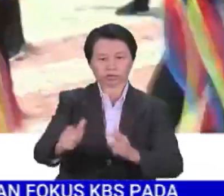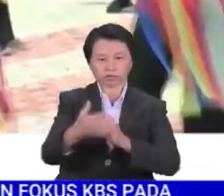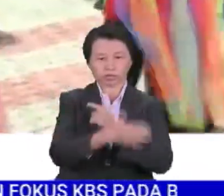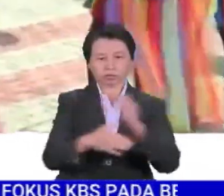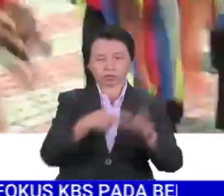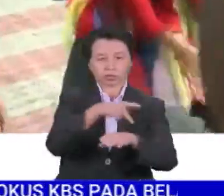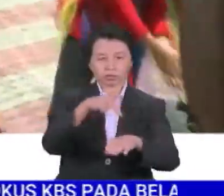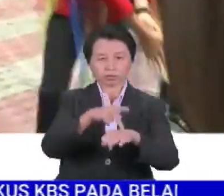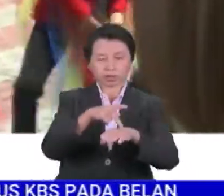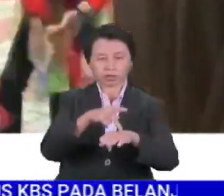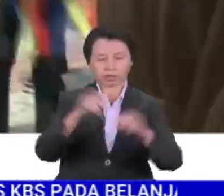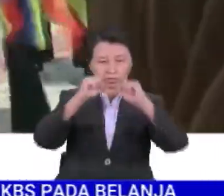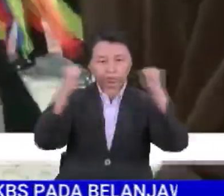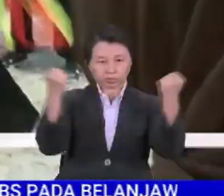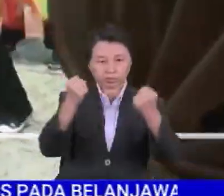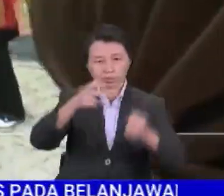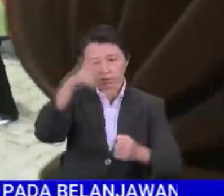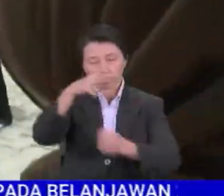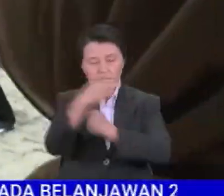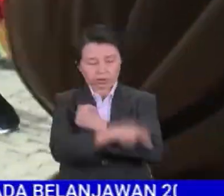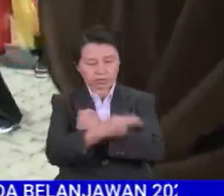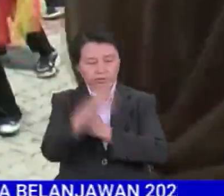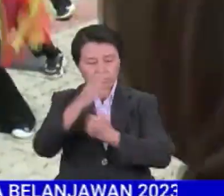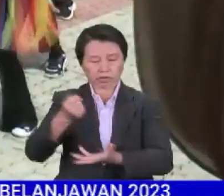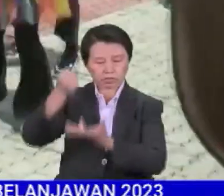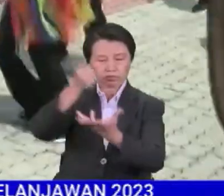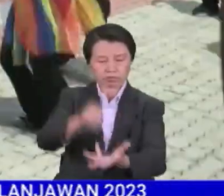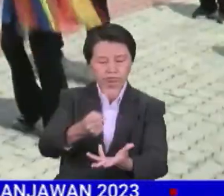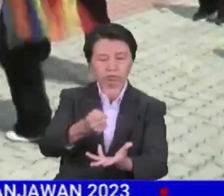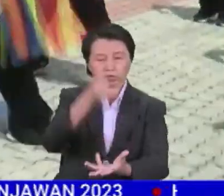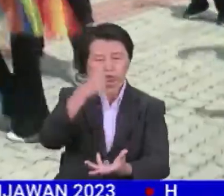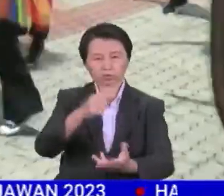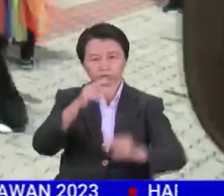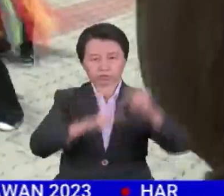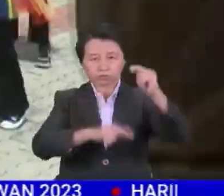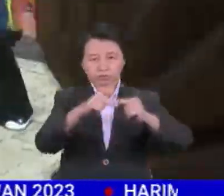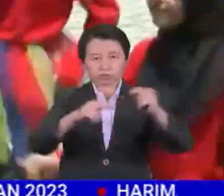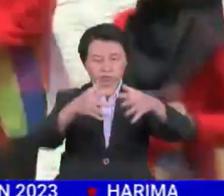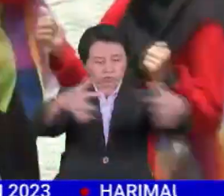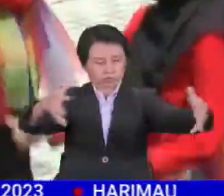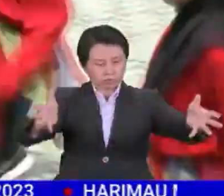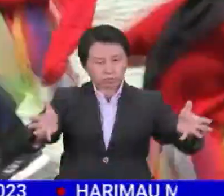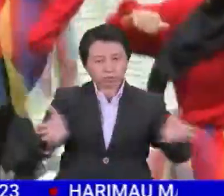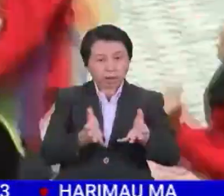padang stadium, manakala kerajaan negeri akan memperuntukkan dana bagi pembinaan